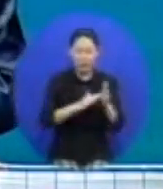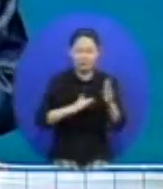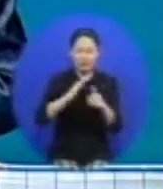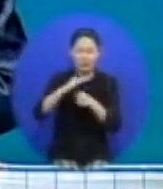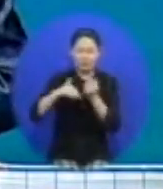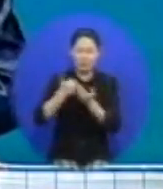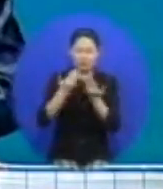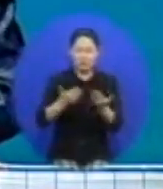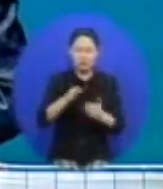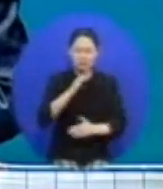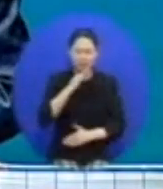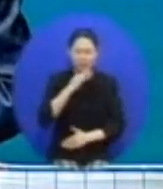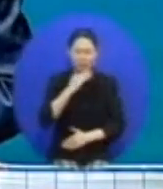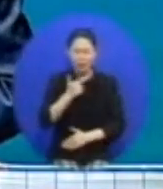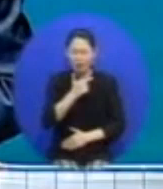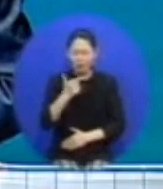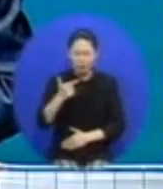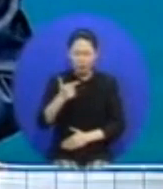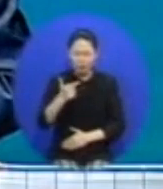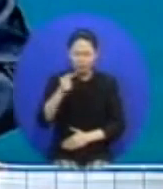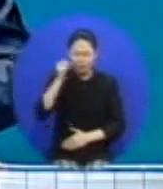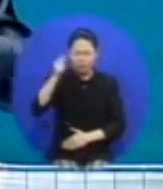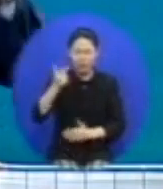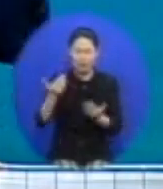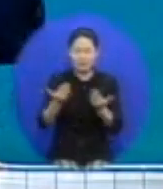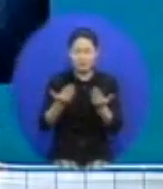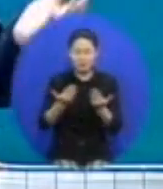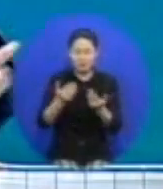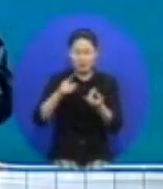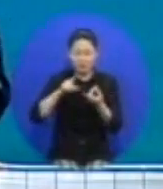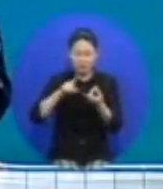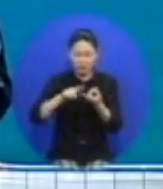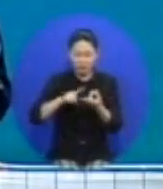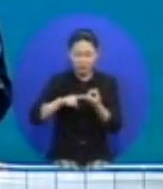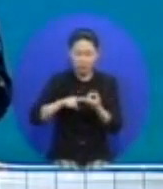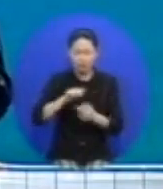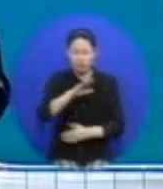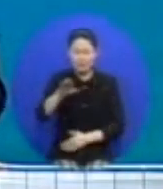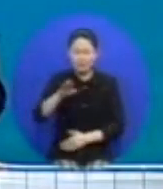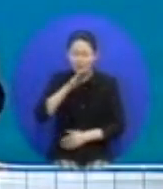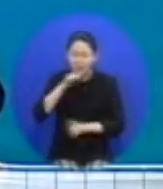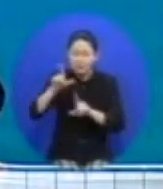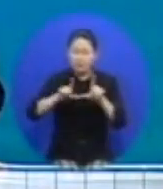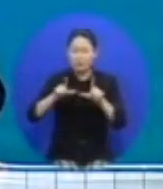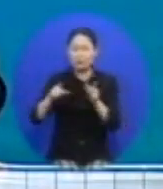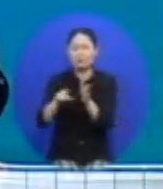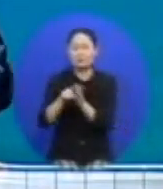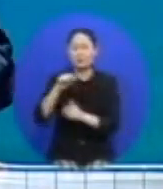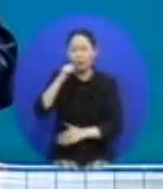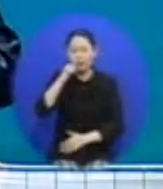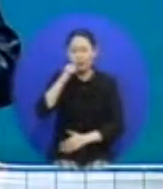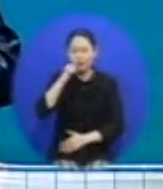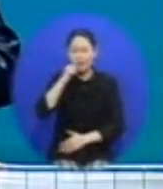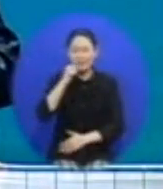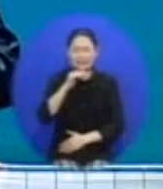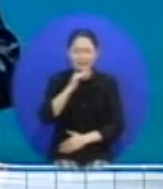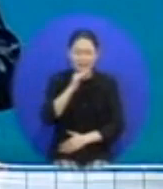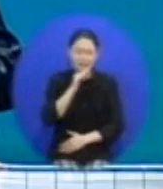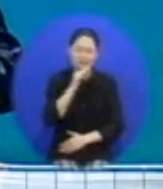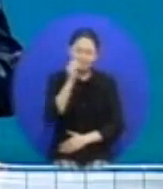현실적으로 잘 안 믿어지는 그렇게 귀한 것이 겟 거니 그렇게만 여기지 실제로는